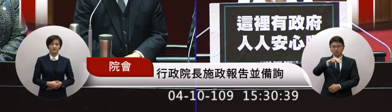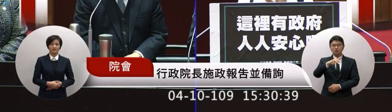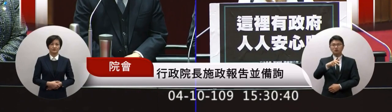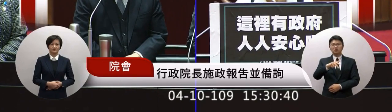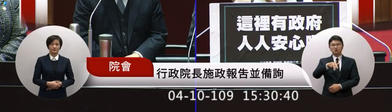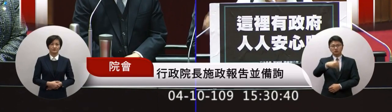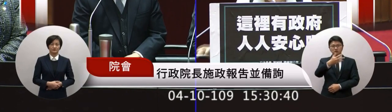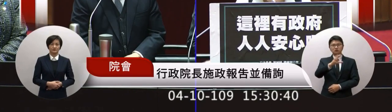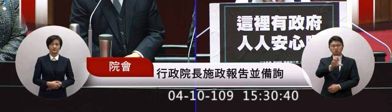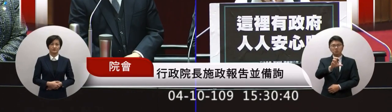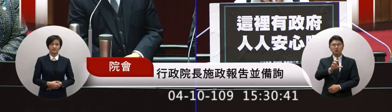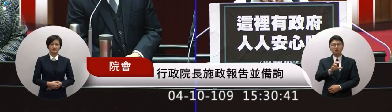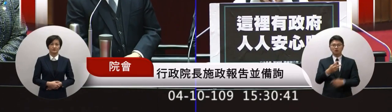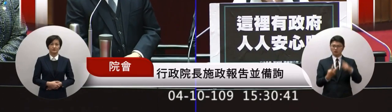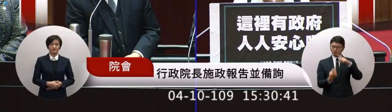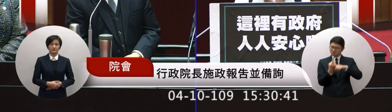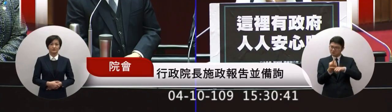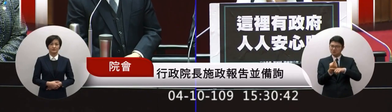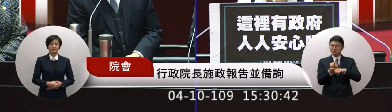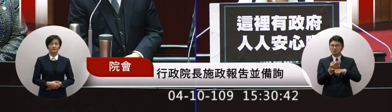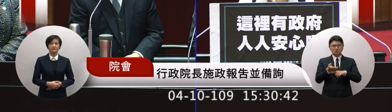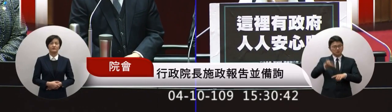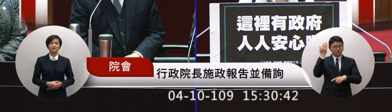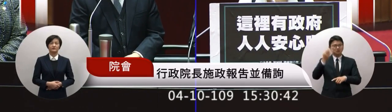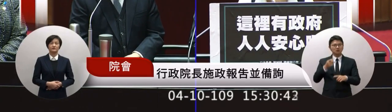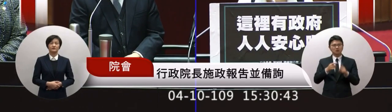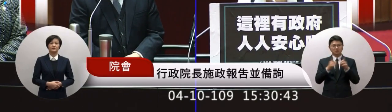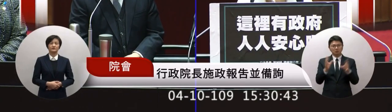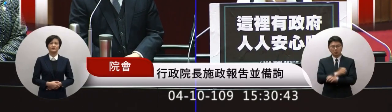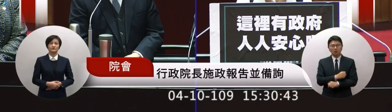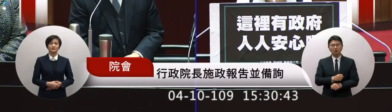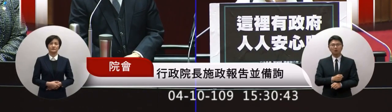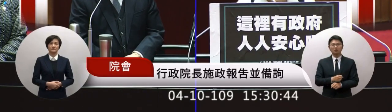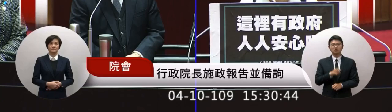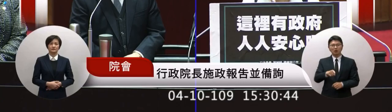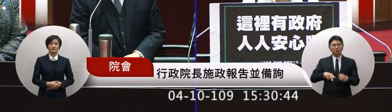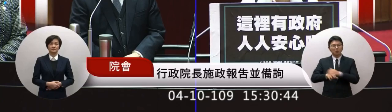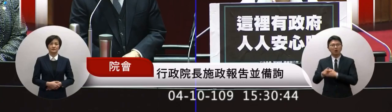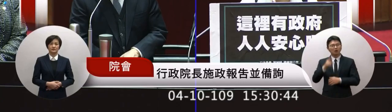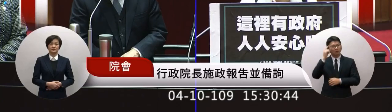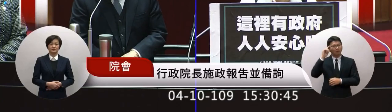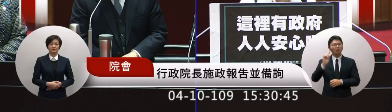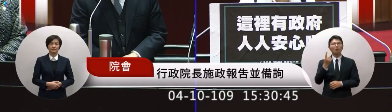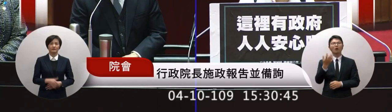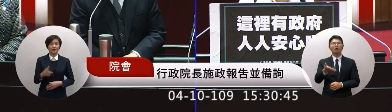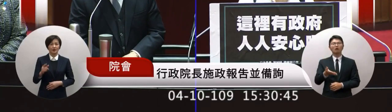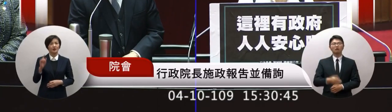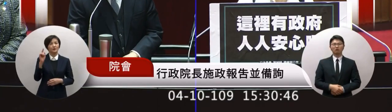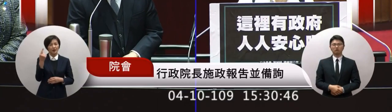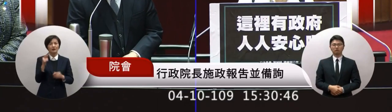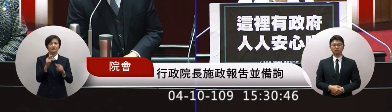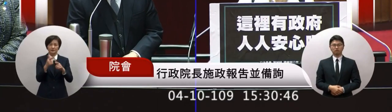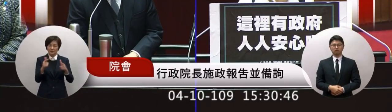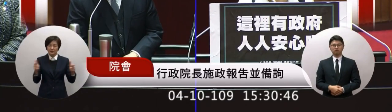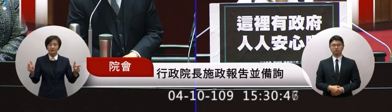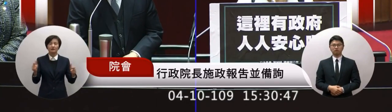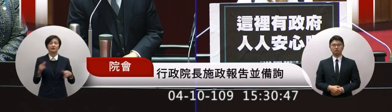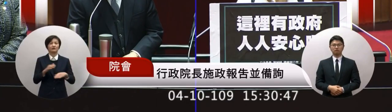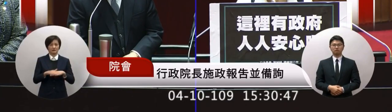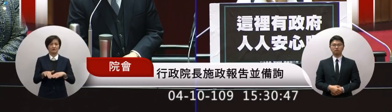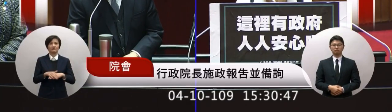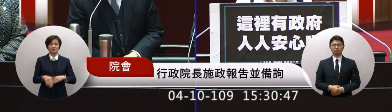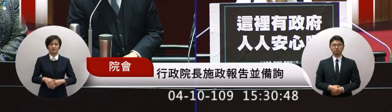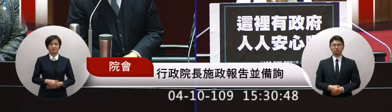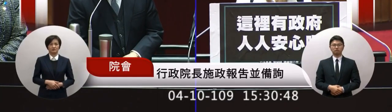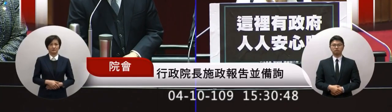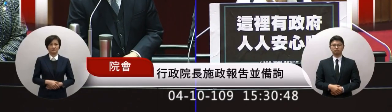27279名啊，都超过一半以上。院长，您知不知道他们为什么要逃跑？ 理由各有不同。 是，